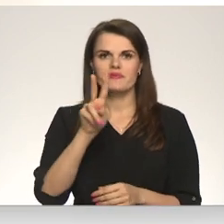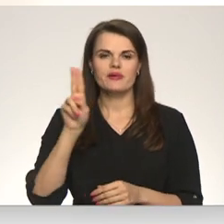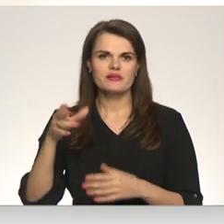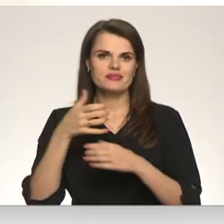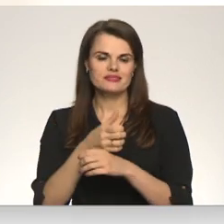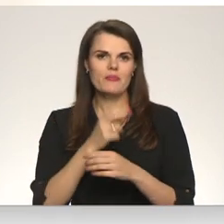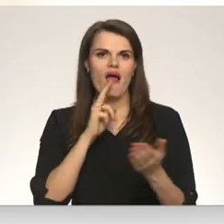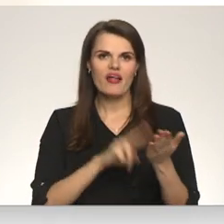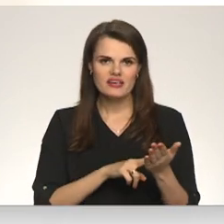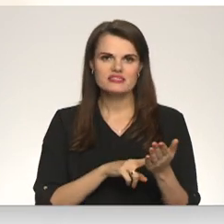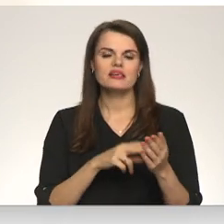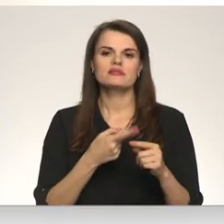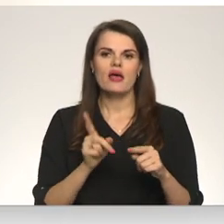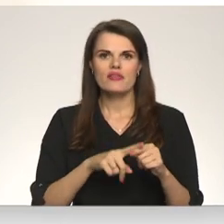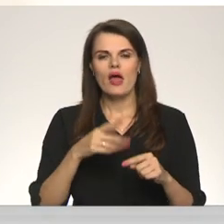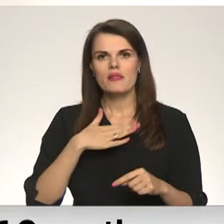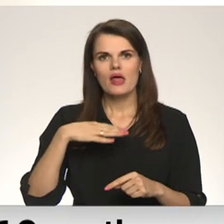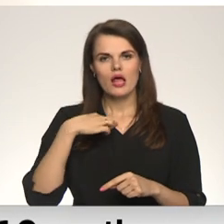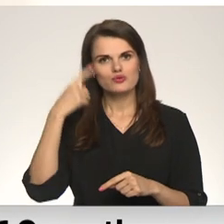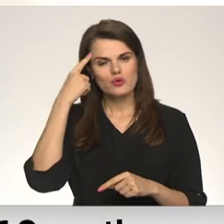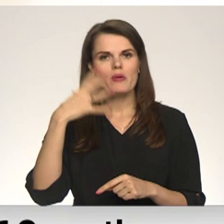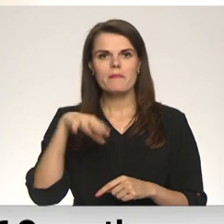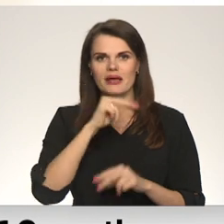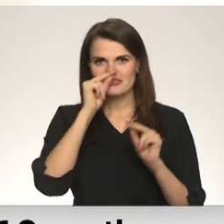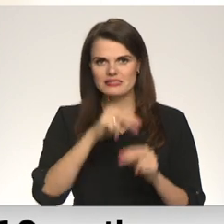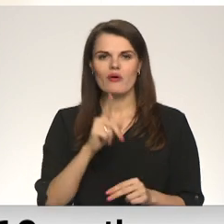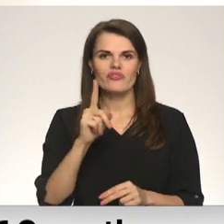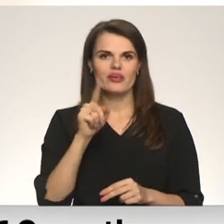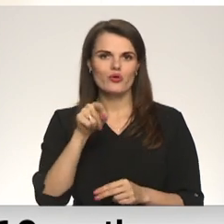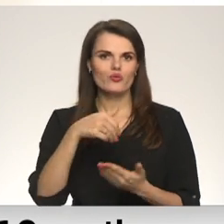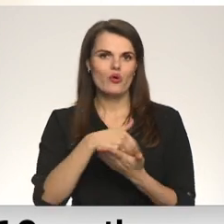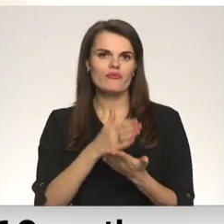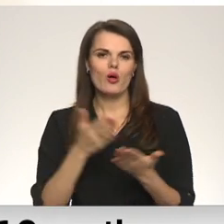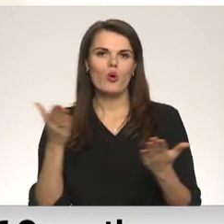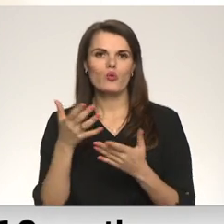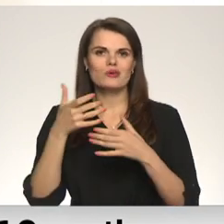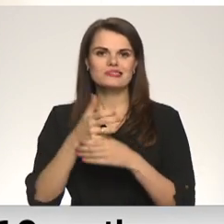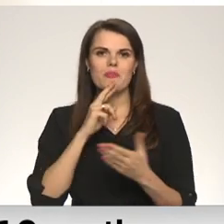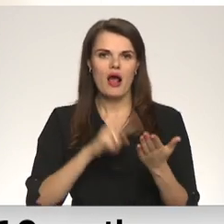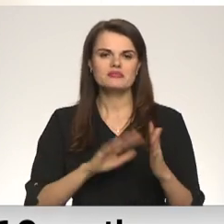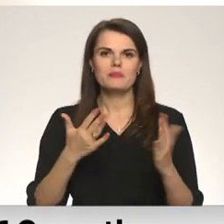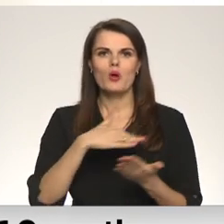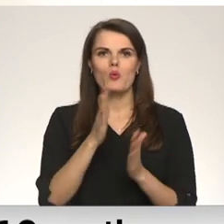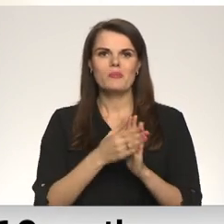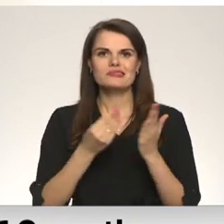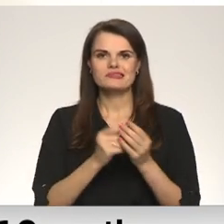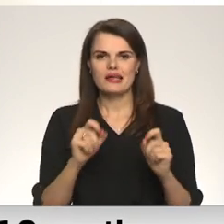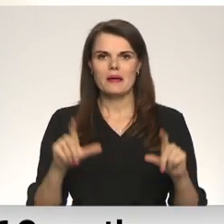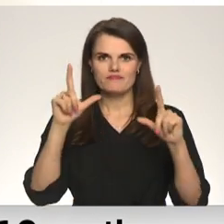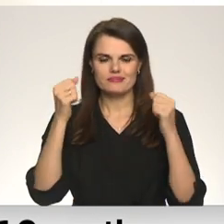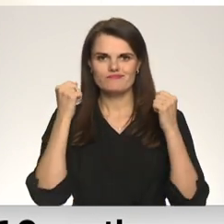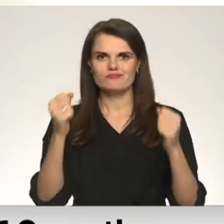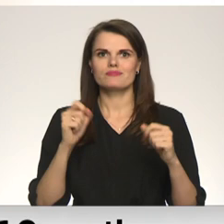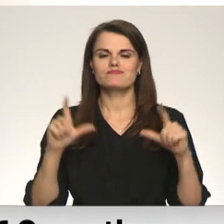samazinot akcīzi, tad es domāju, mēs zaudēsim tikai par to daļu, par kuru samazinam akcijas, bet kopumā cenas pieaugums ir stipri